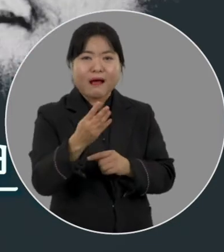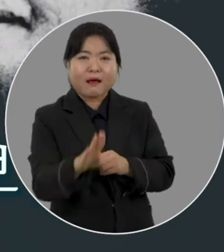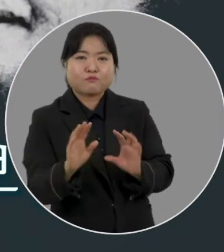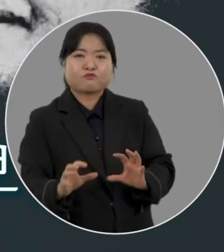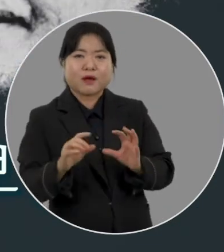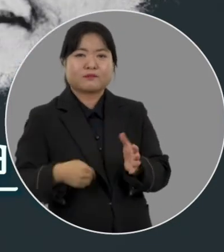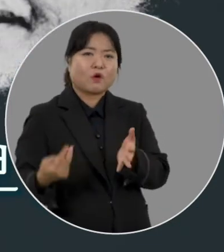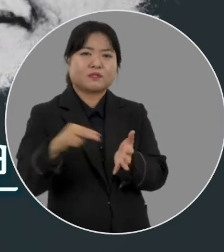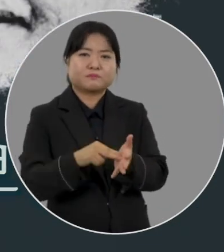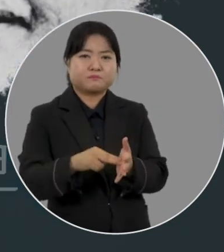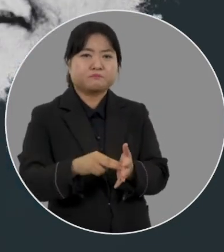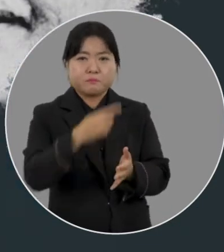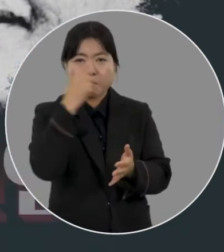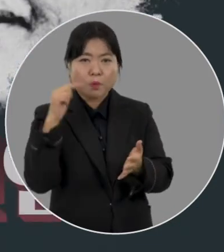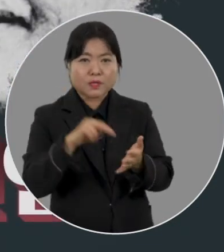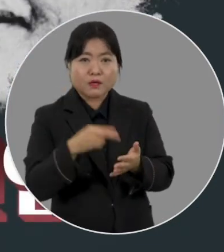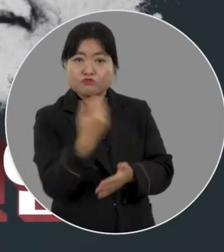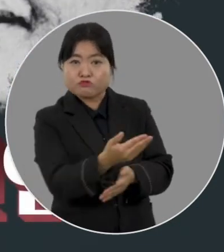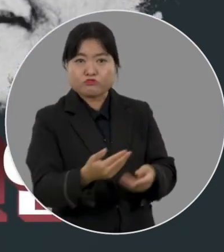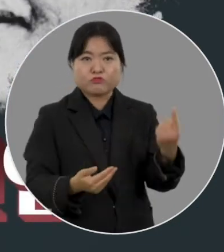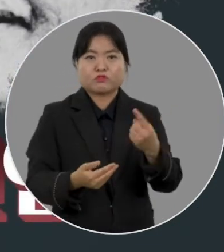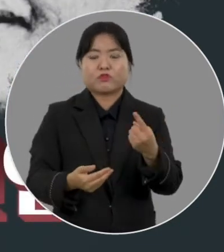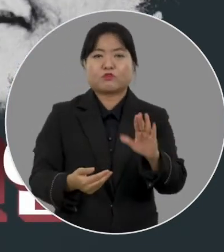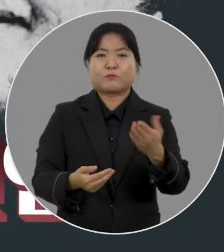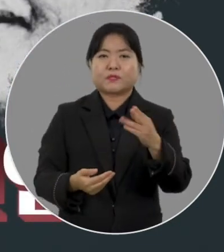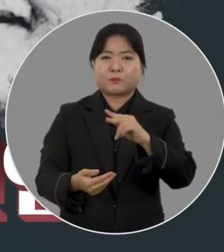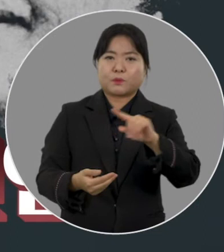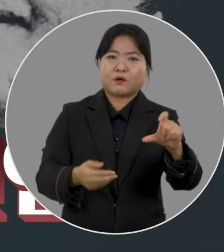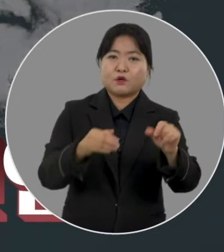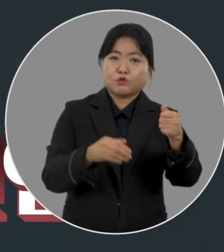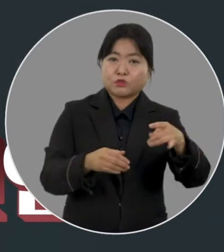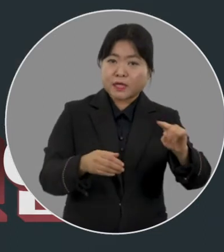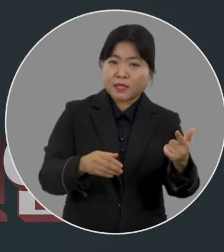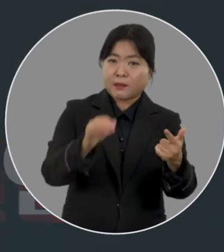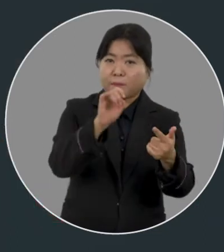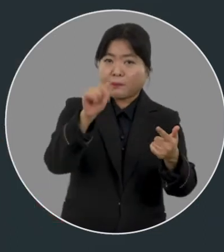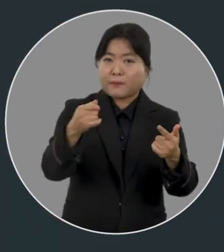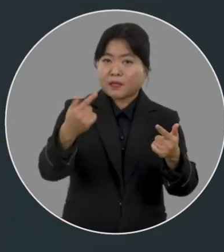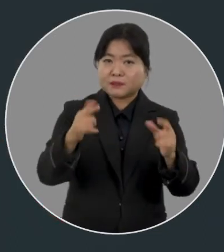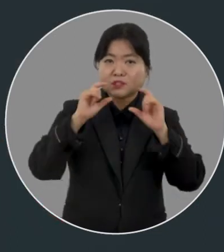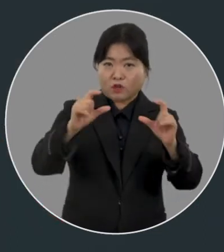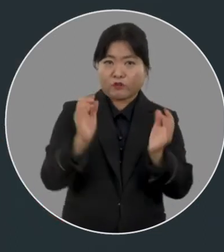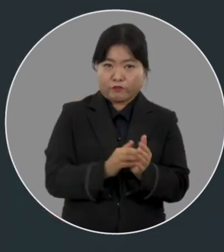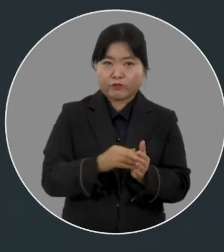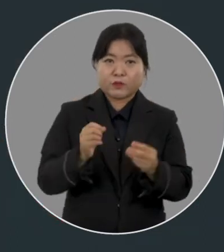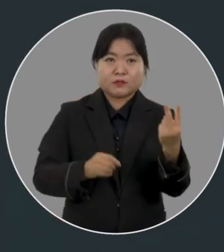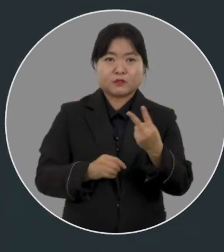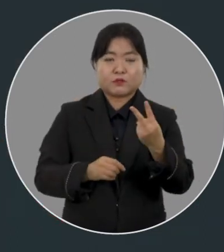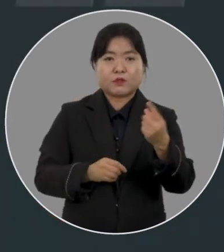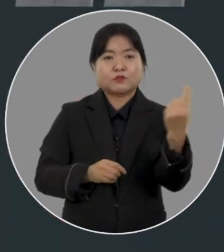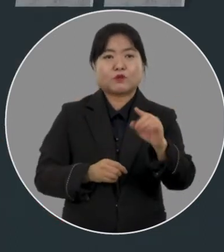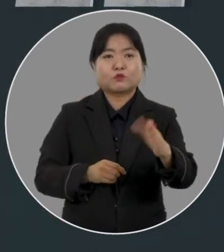국가의 독립을 보장해 줍니다. 이것이 1915년 후세인 맥마흔 선언입니다. 그리고